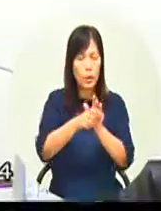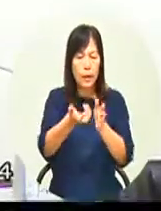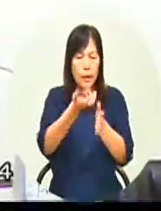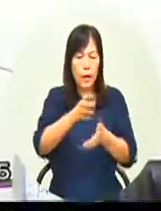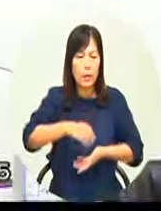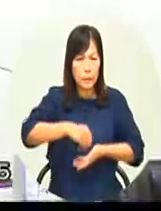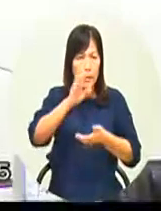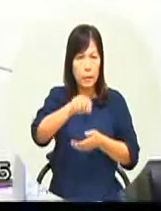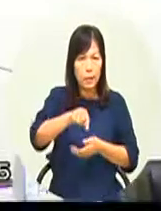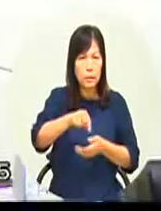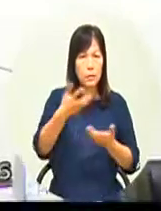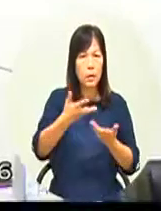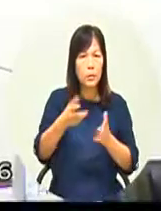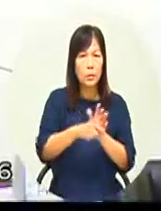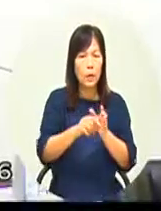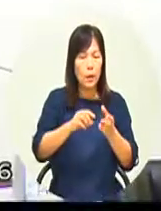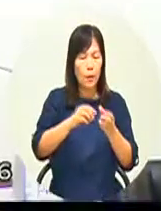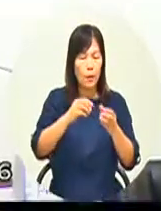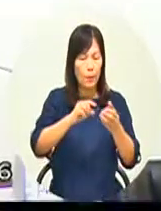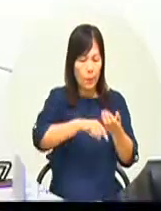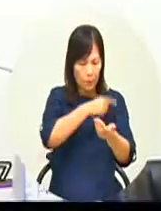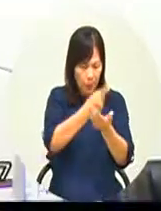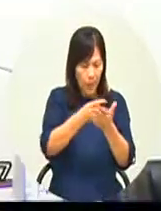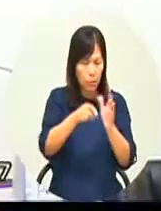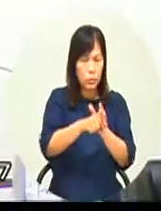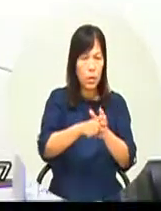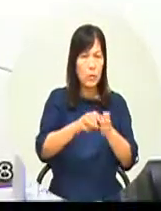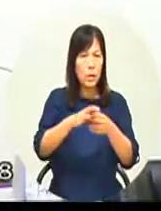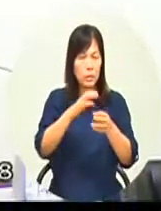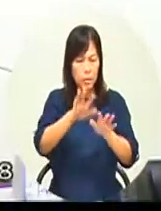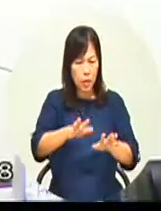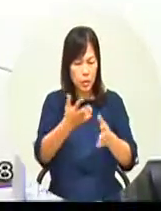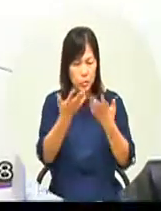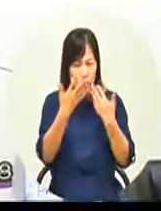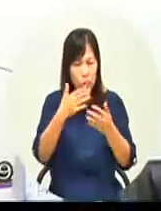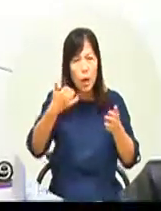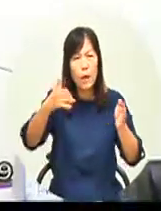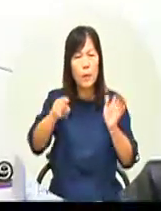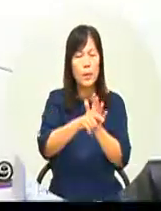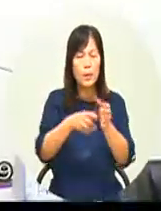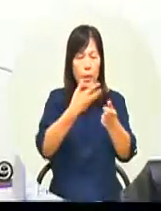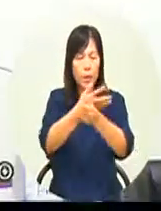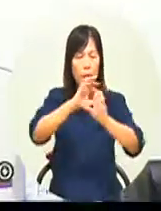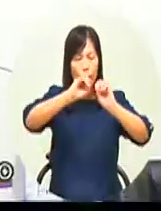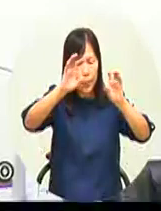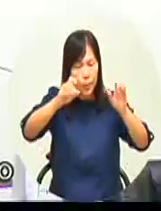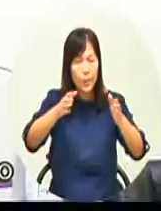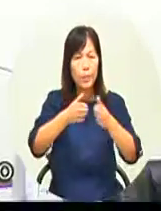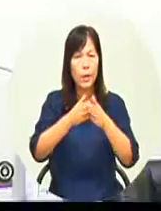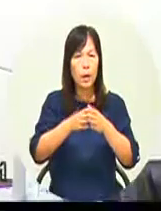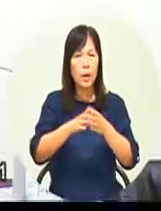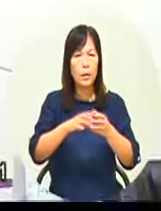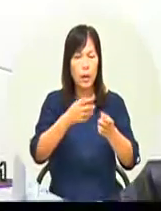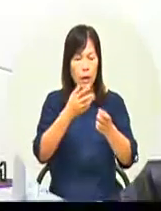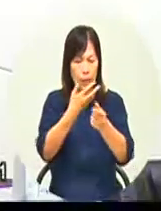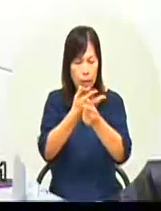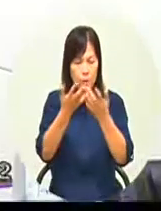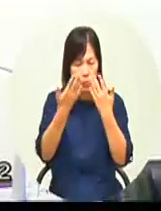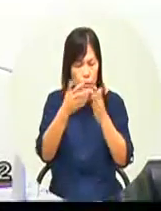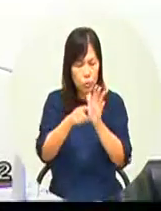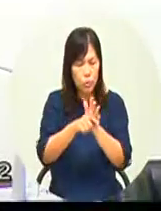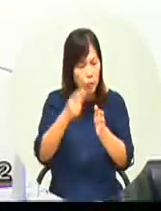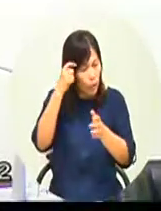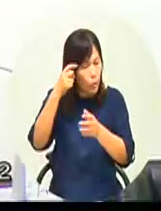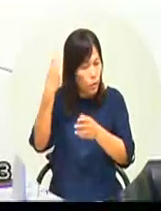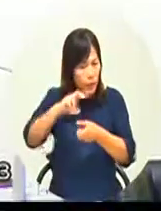建议，这一种套装到现在还不是很明显 很明朗，让大家宣传或者能够很清楚的了解到，是不是